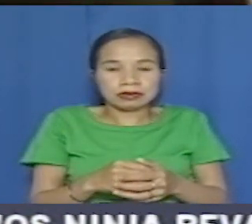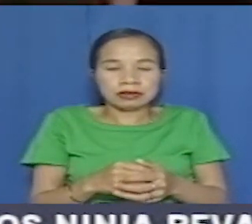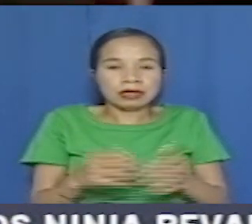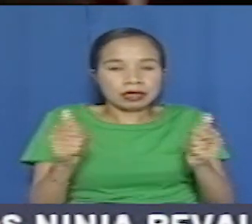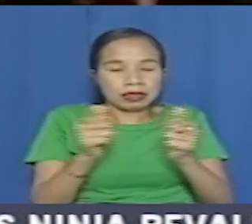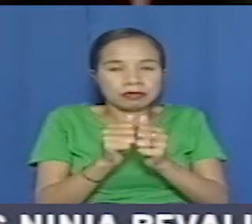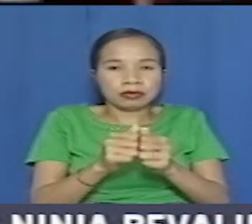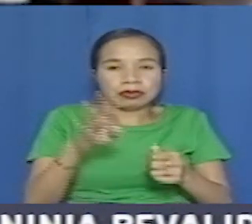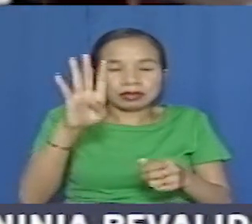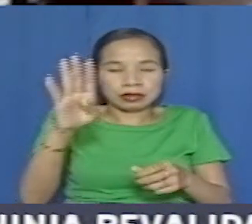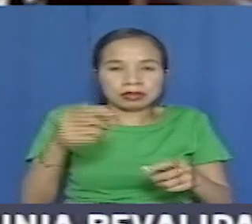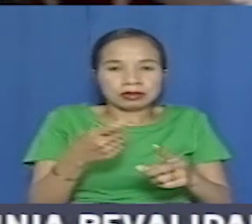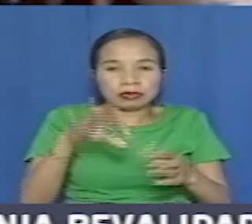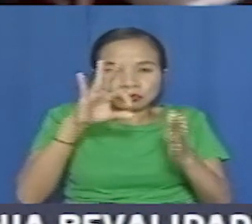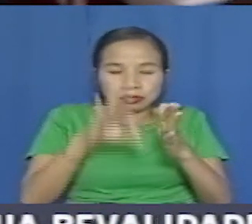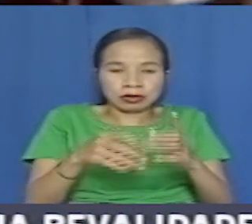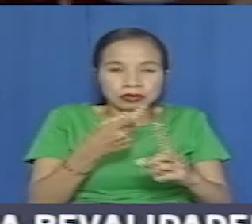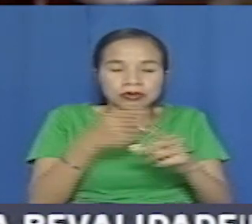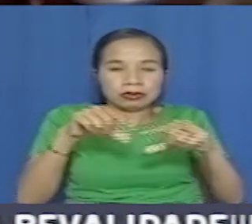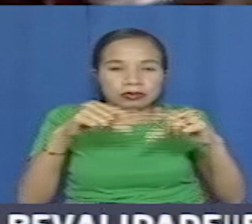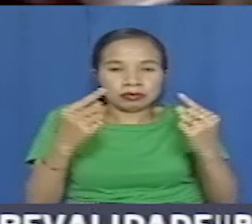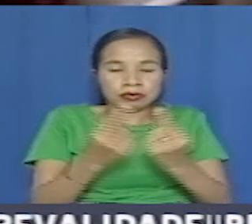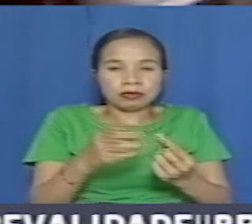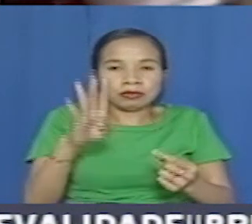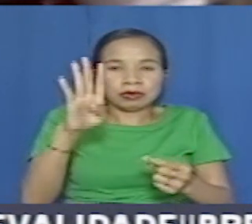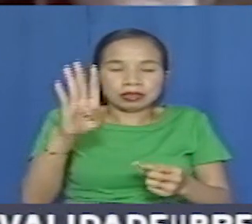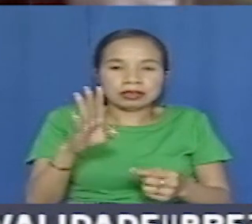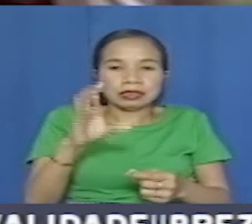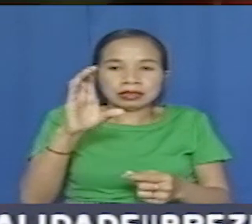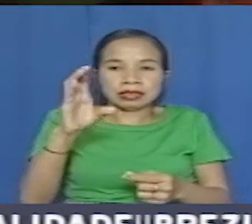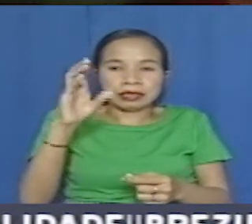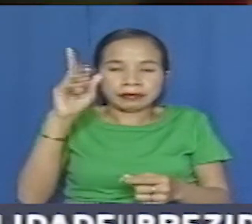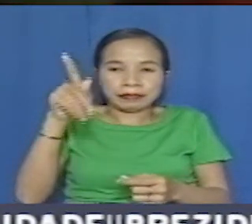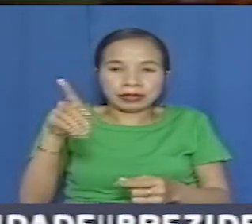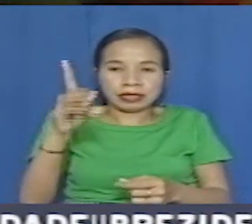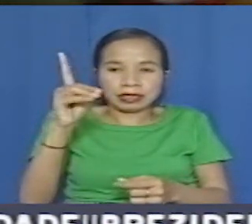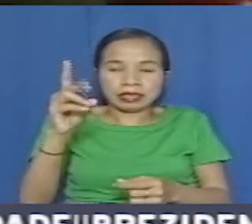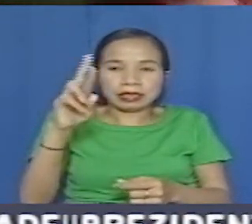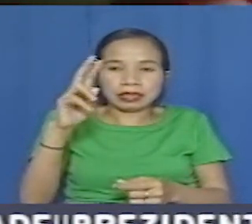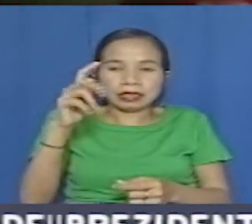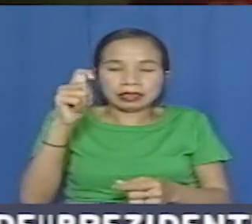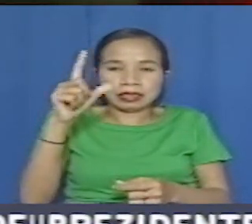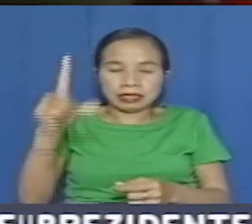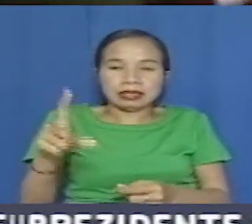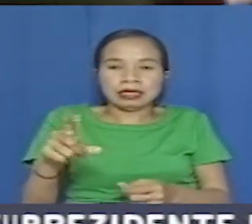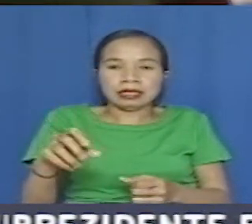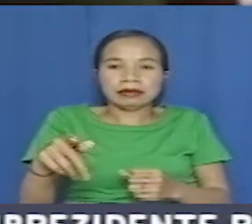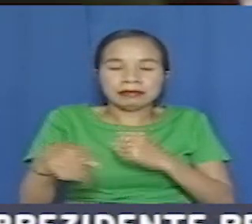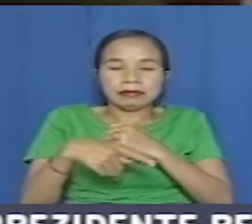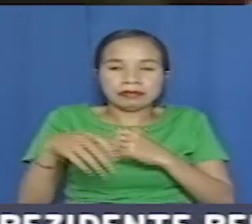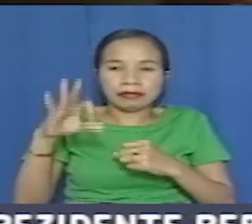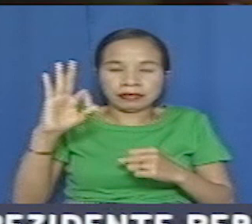nebe kudahusi grupo cooperativa CPD RDTL Fretling Movimento. Din movimento. Ka frente